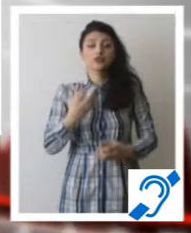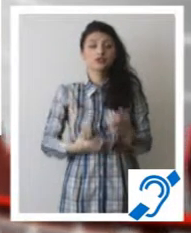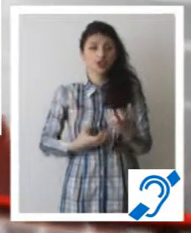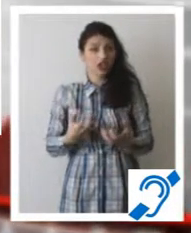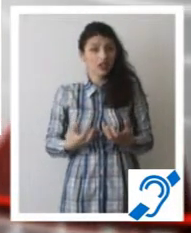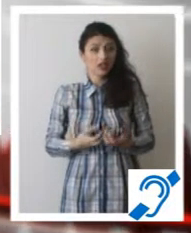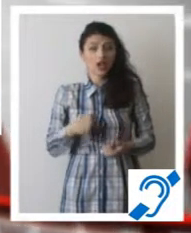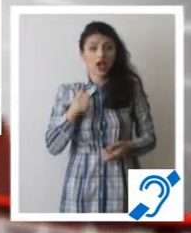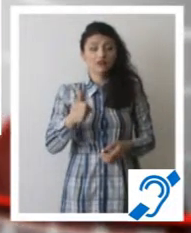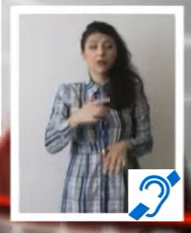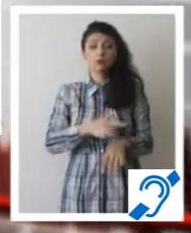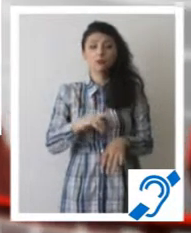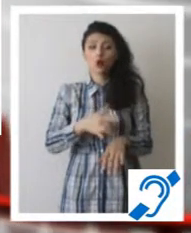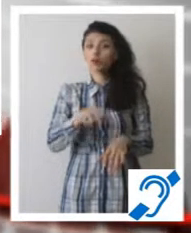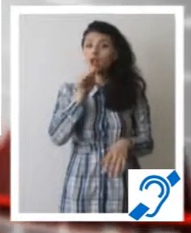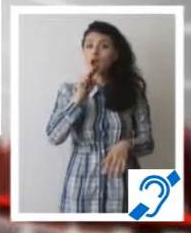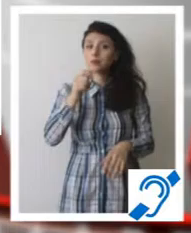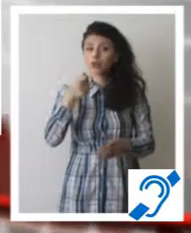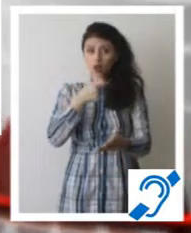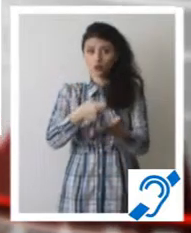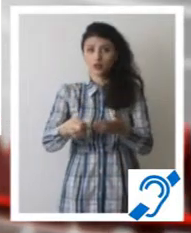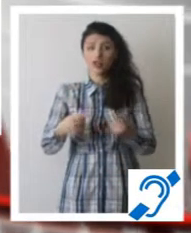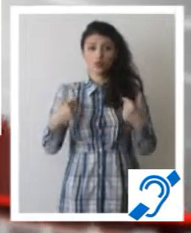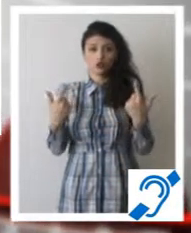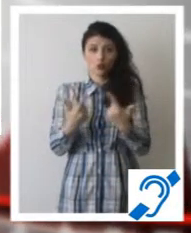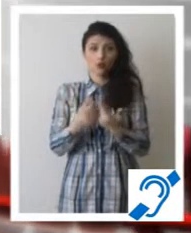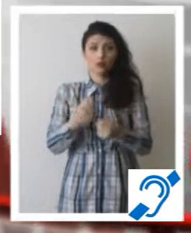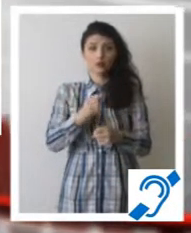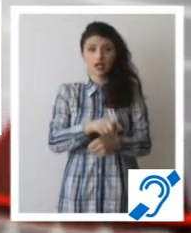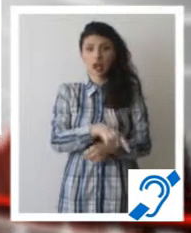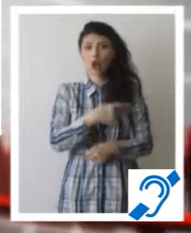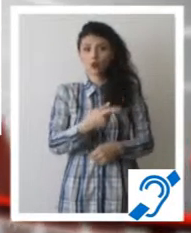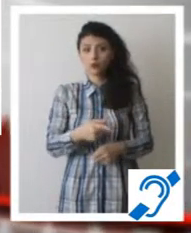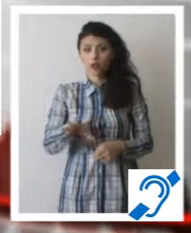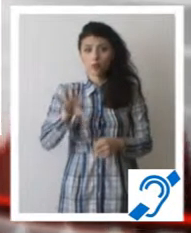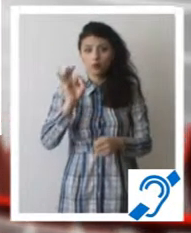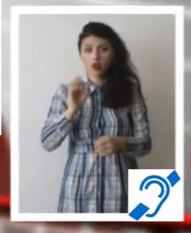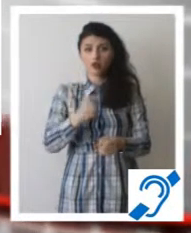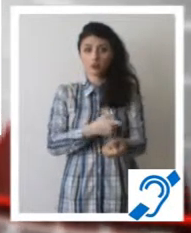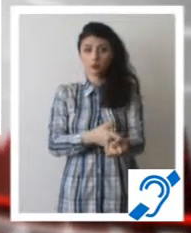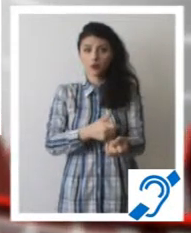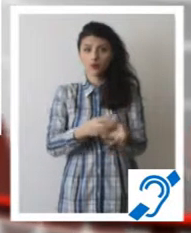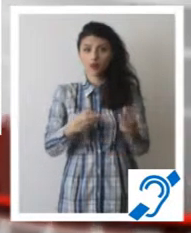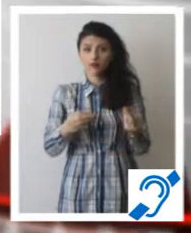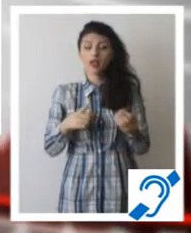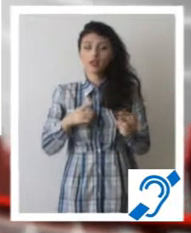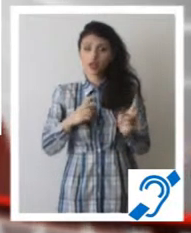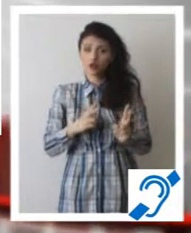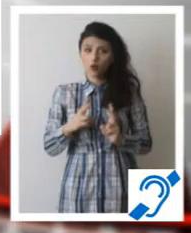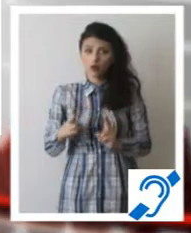De asemenea, probele de ape îmbuteliate recoltate de noi până în prezent se încadrează în limitele